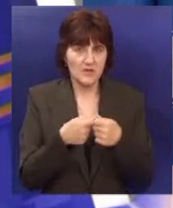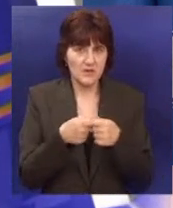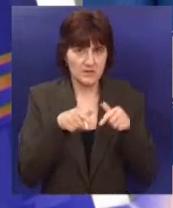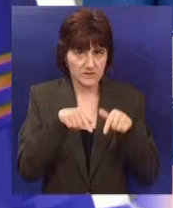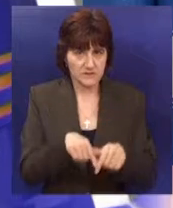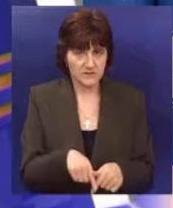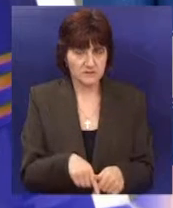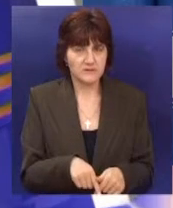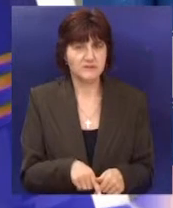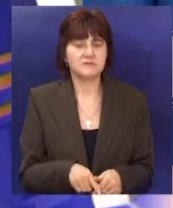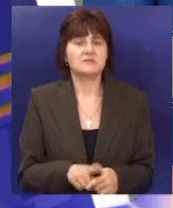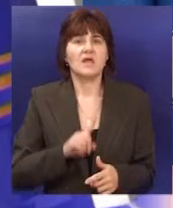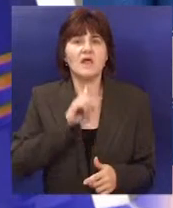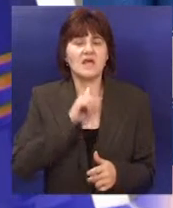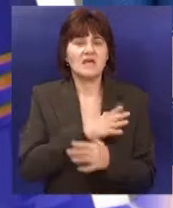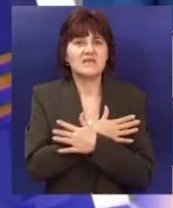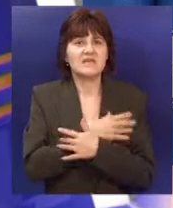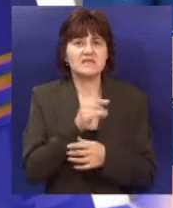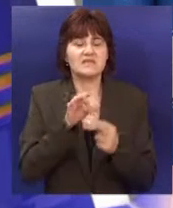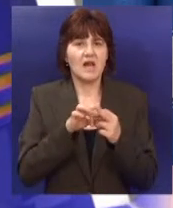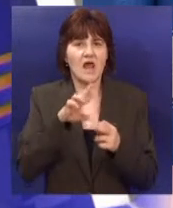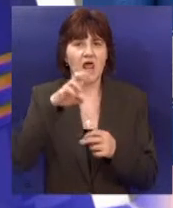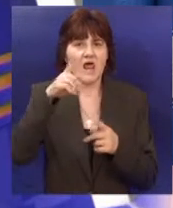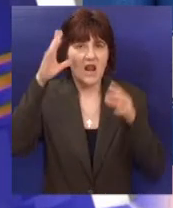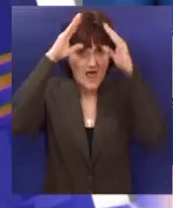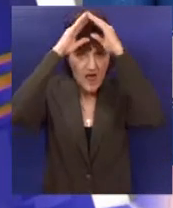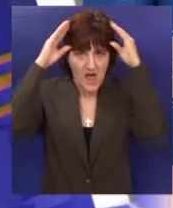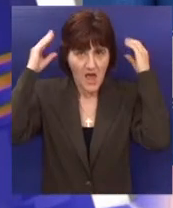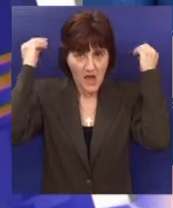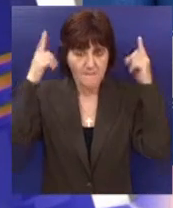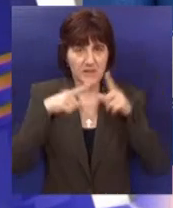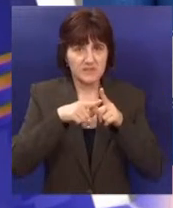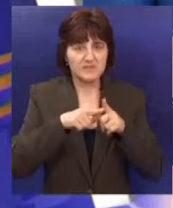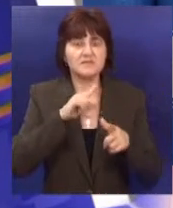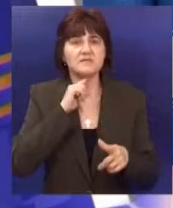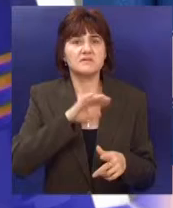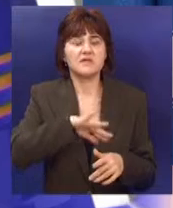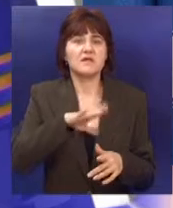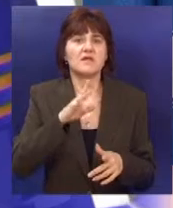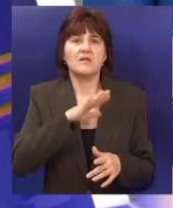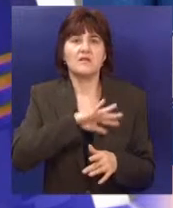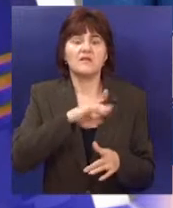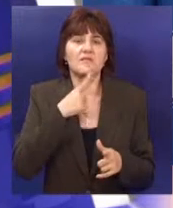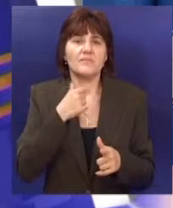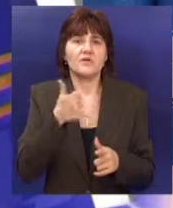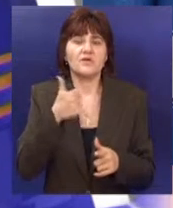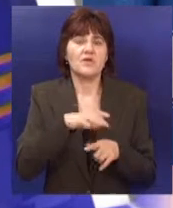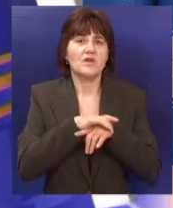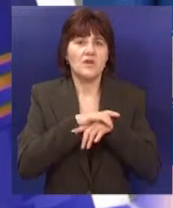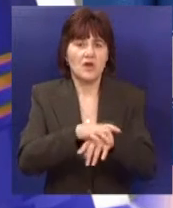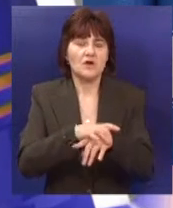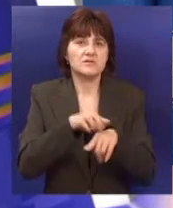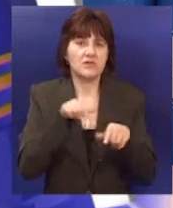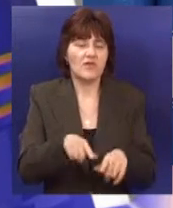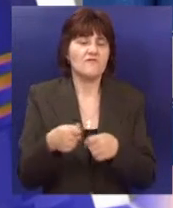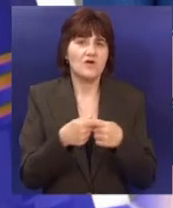ovu organizaciju i Izraelska ambasada zajedno sa preduzećem Tigar iz Pirota bit će jedan